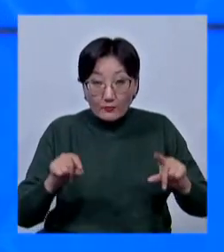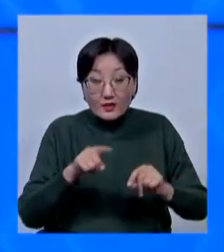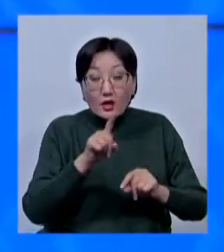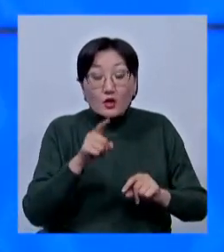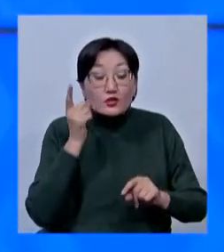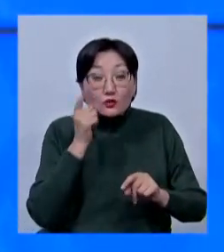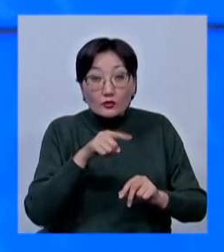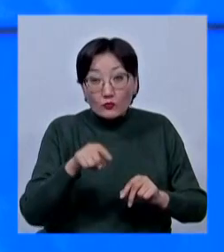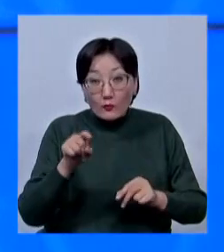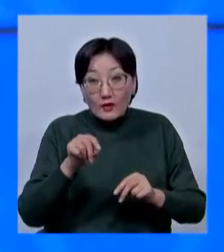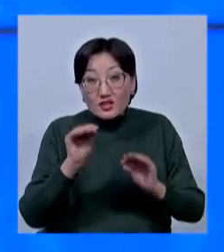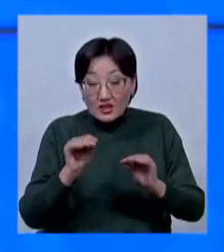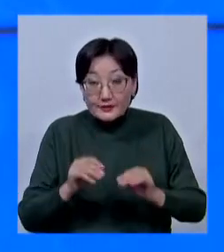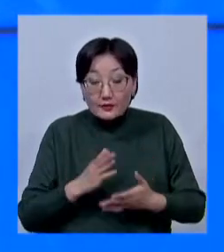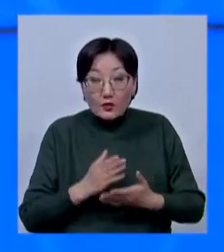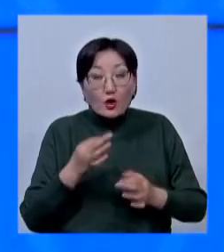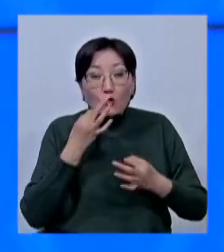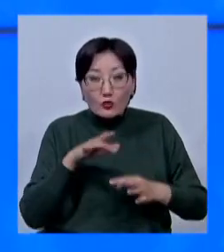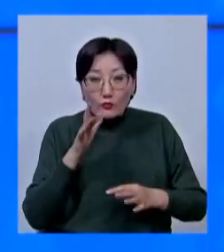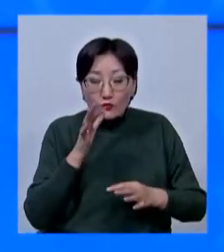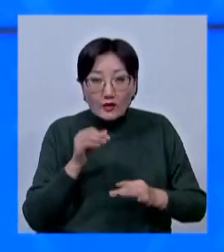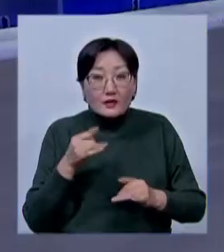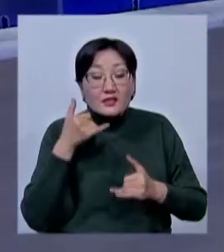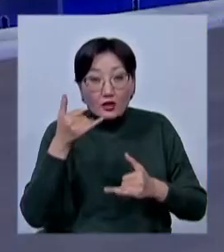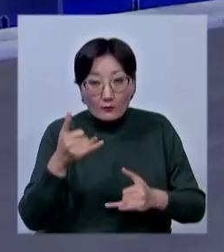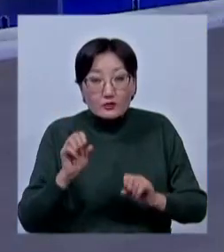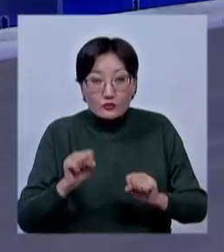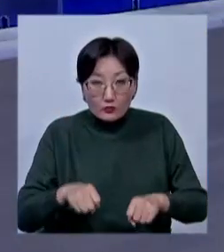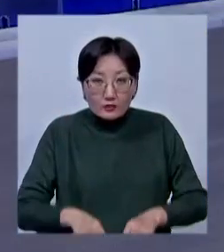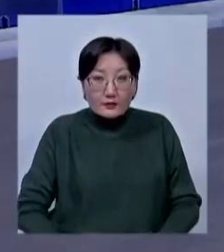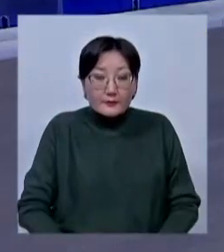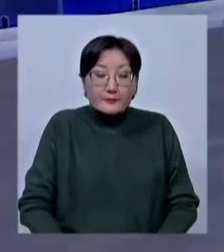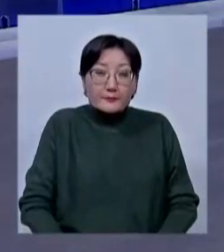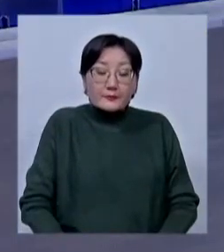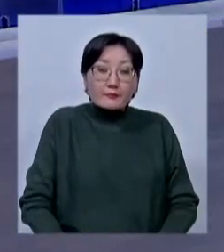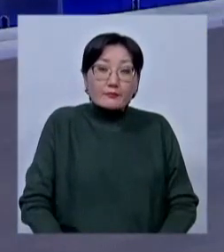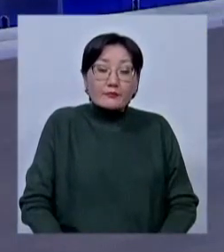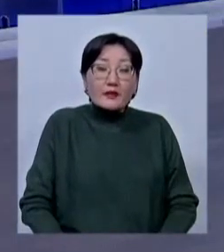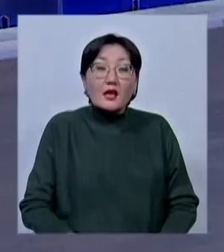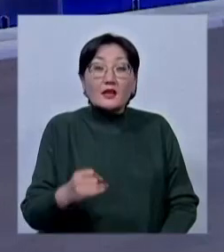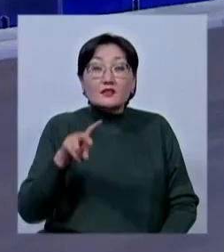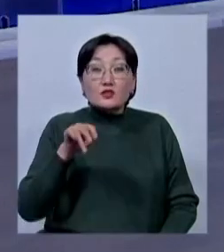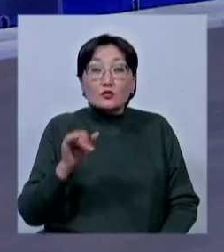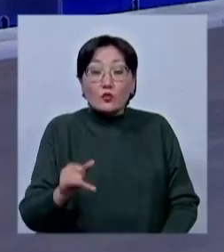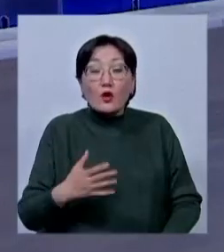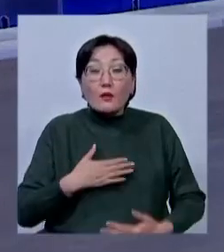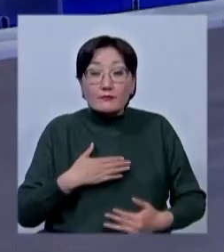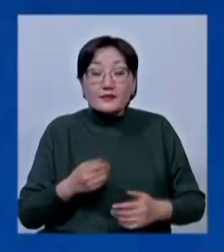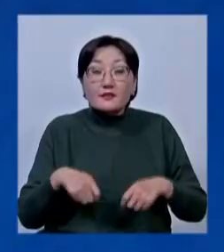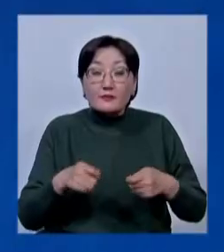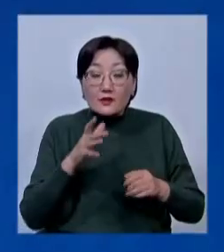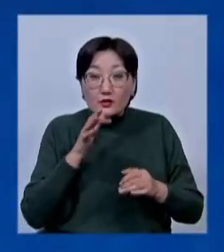көрсетілген. Кез келген уақытта сол телефондармен байланысуға шығуға болады. Жақсы, енді Айсұлу Амангелдіқызы, бізге берілген